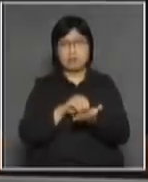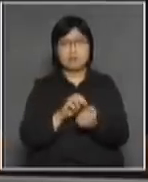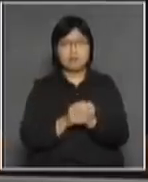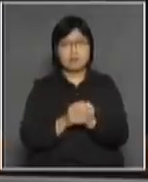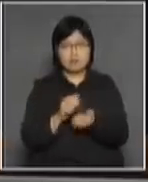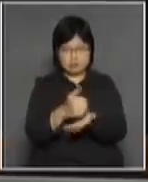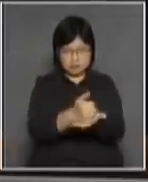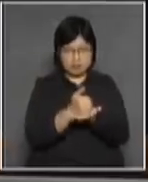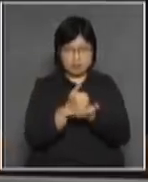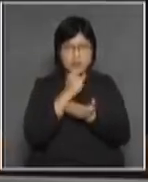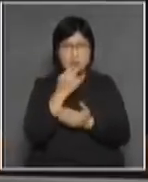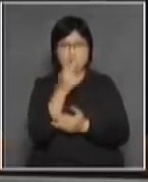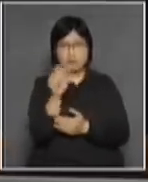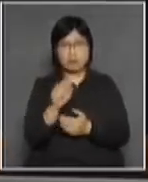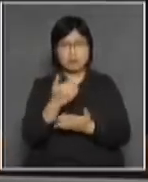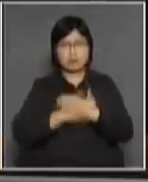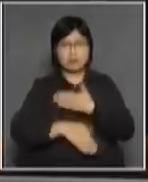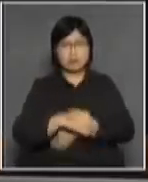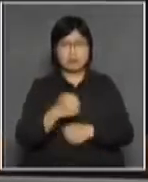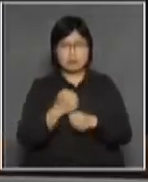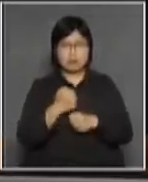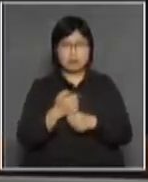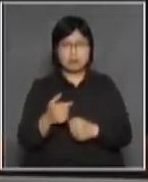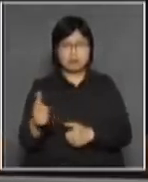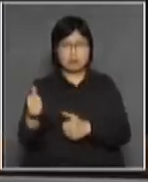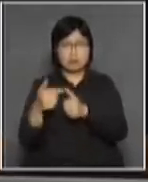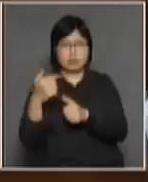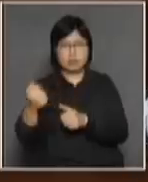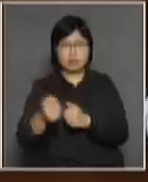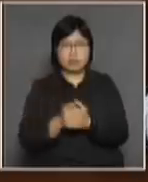請回2%的殘疾人士。多謝主席。 好，唔該曬葉榮。